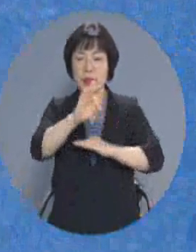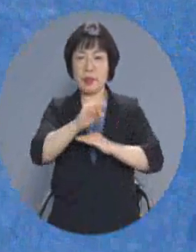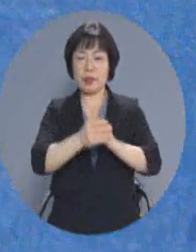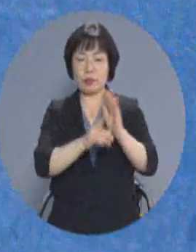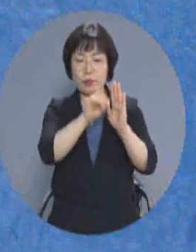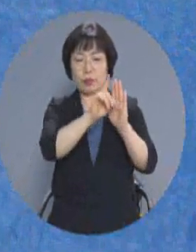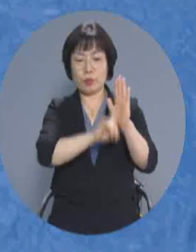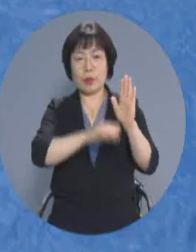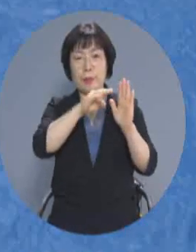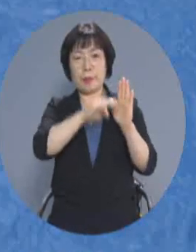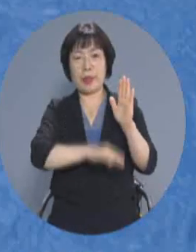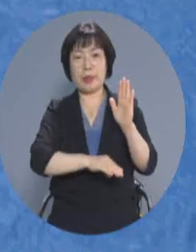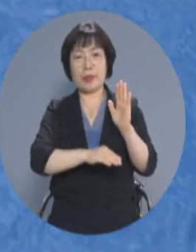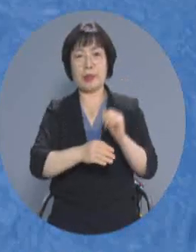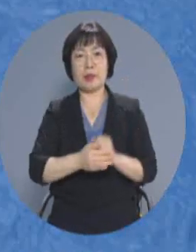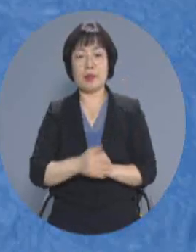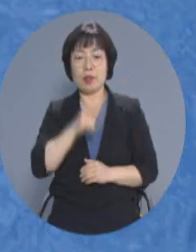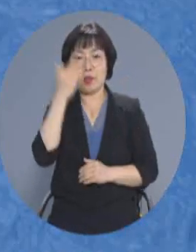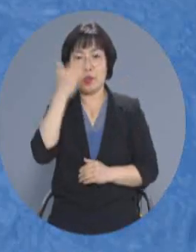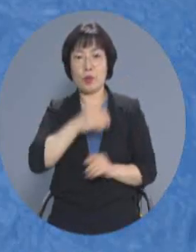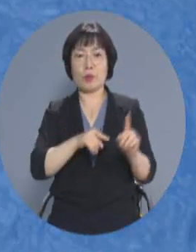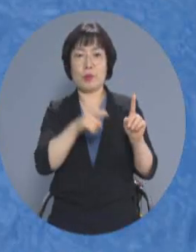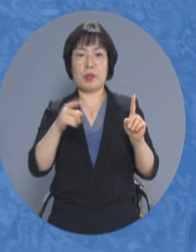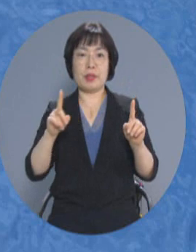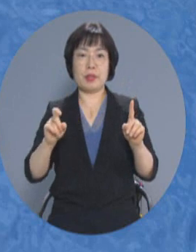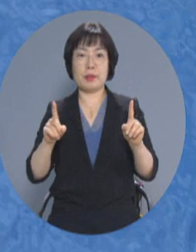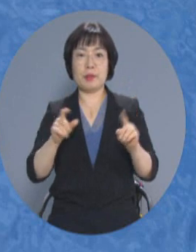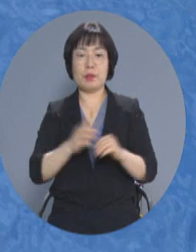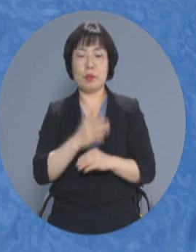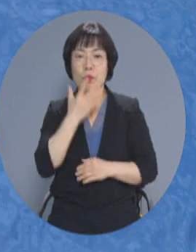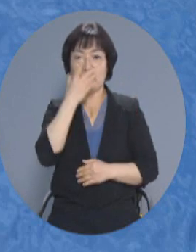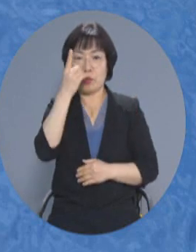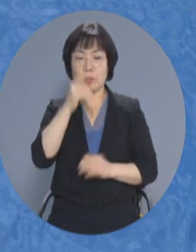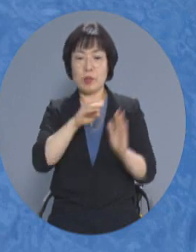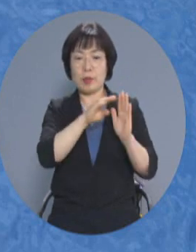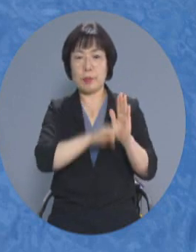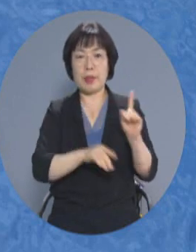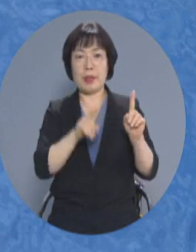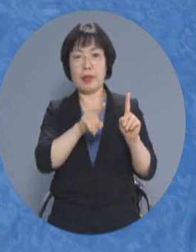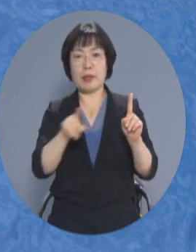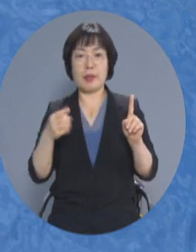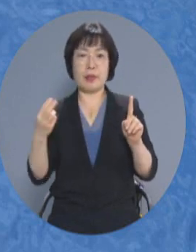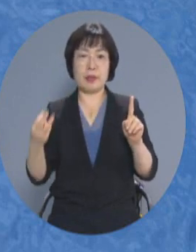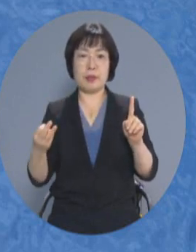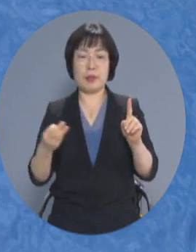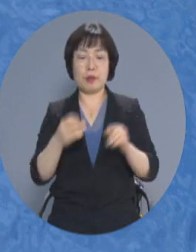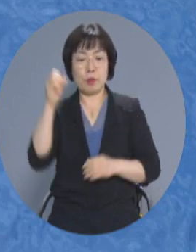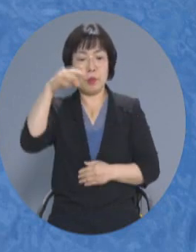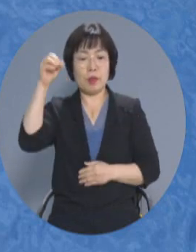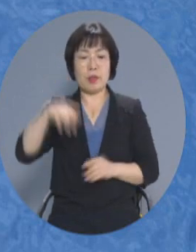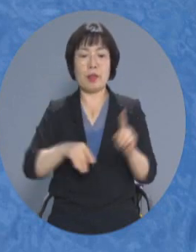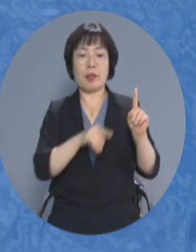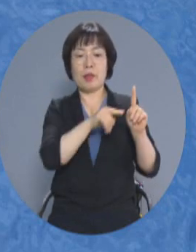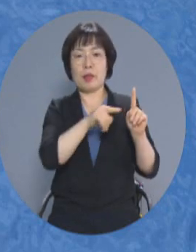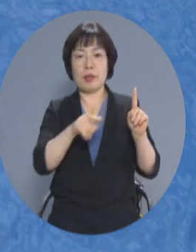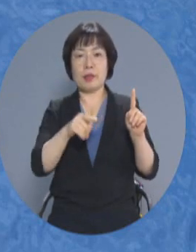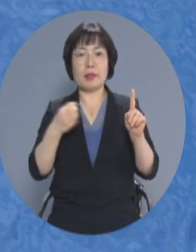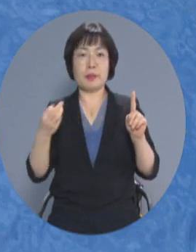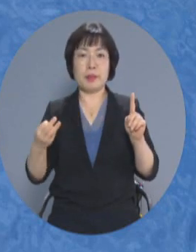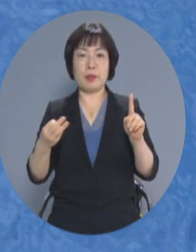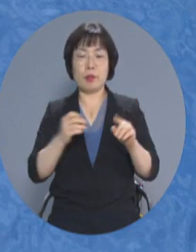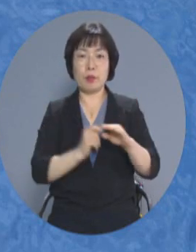대부분 영하권에 머물겠습니다. 여수가 1에서 11도, 순천 영하 1에서 13도, 광양 영하 1에서